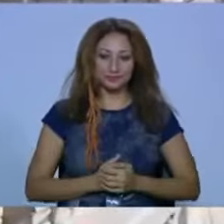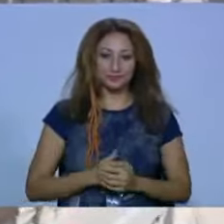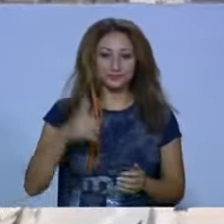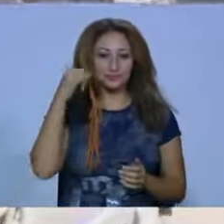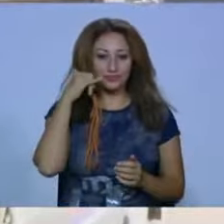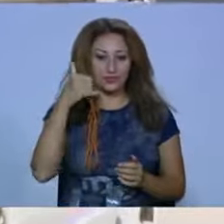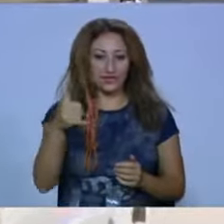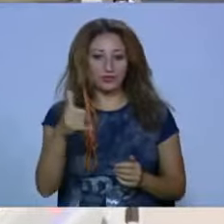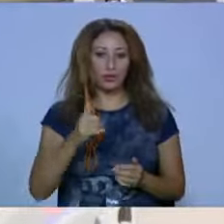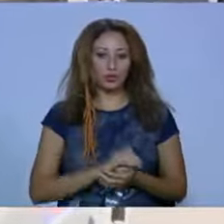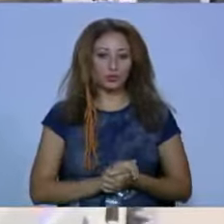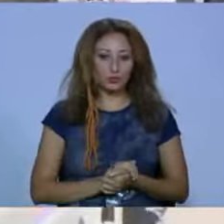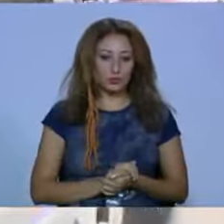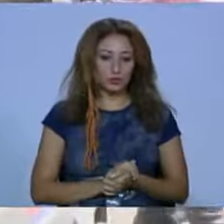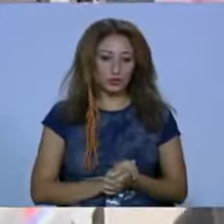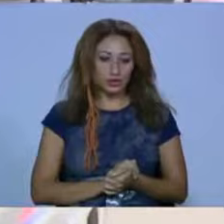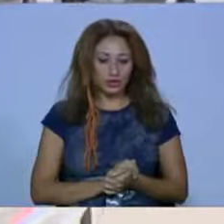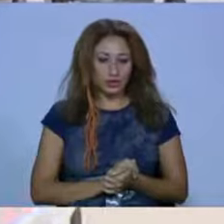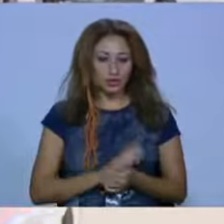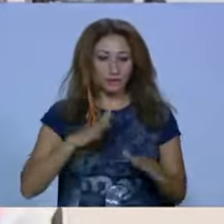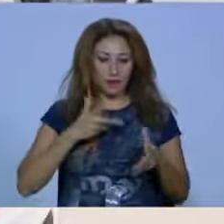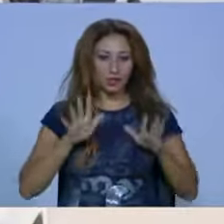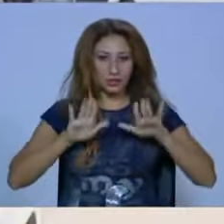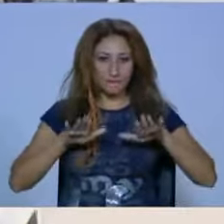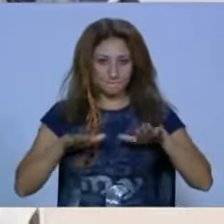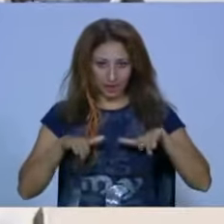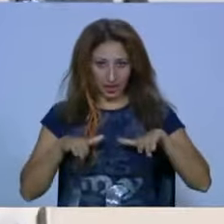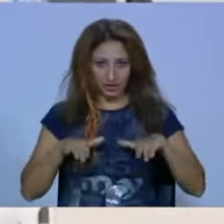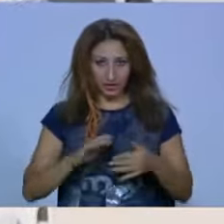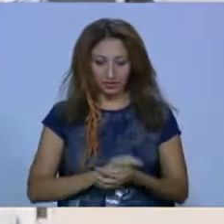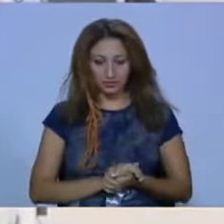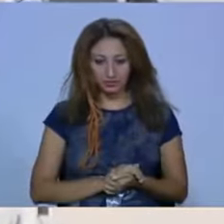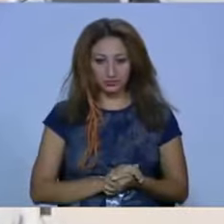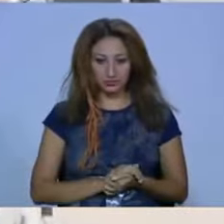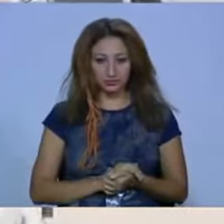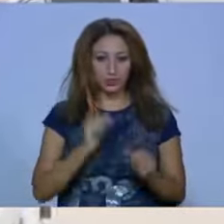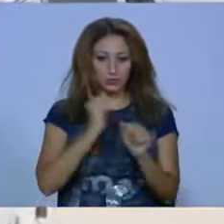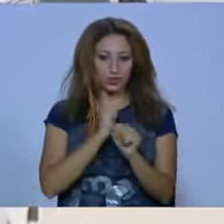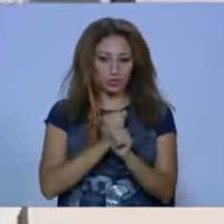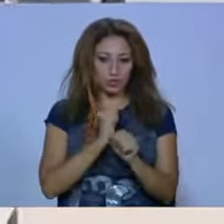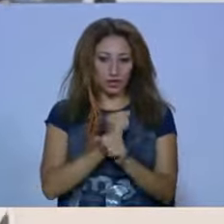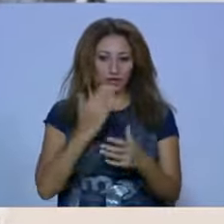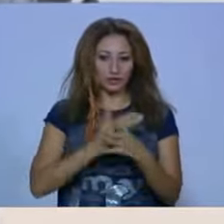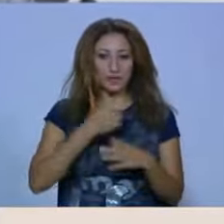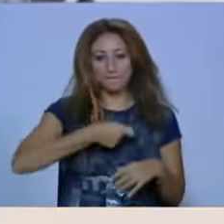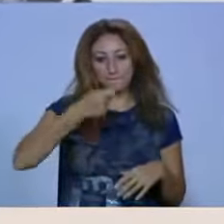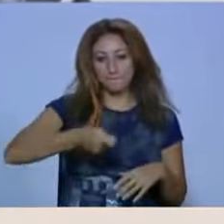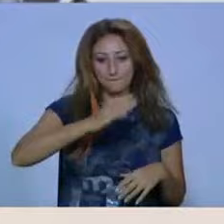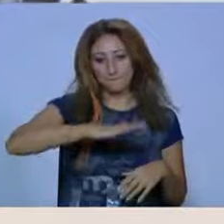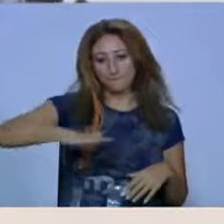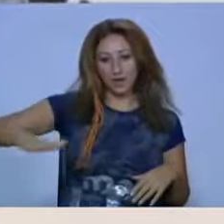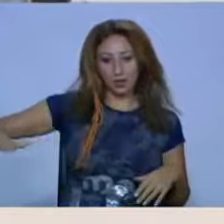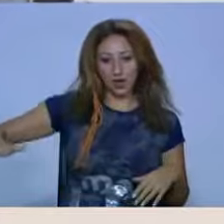التليفون ظروفها، وكانت عايزه مكنه خياطه عشان تشتغل بيها وتقدر تصرف على بيتها